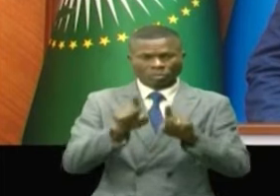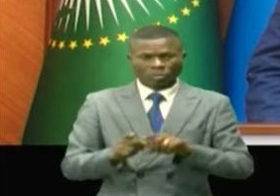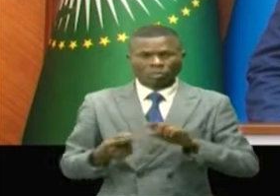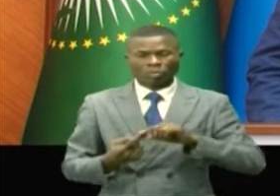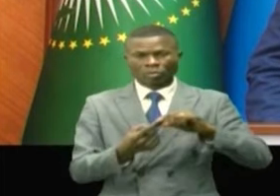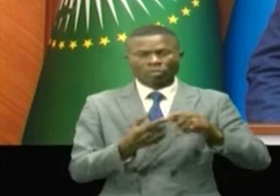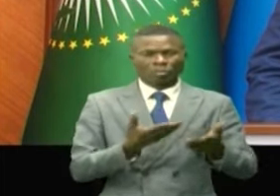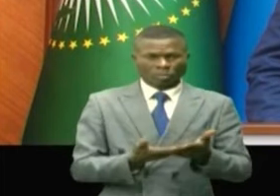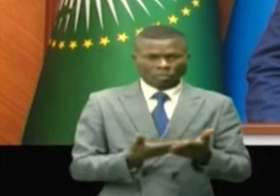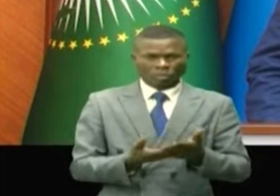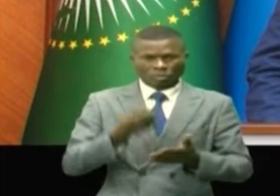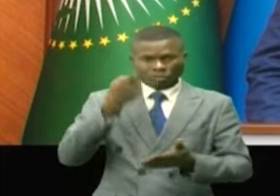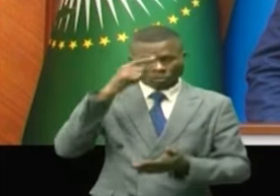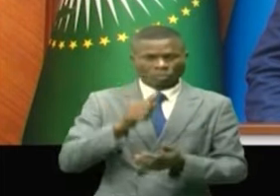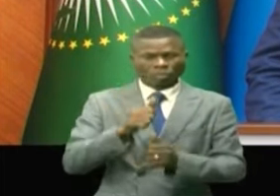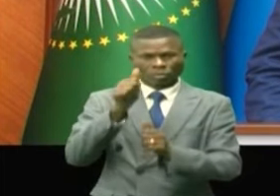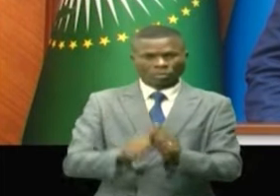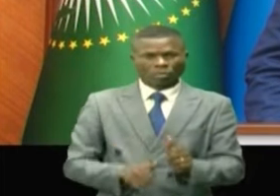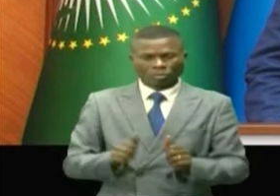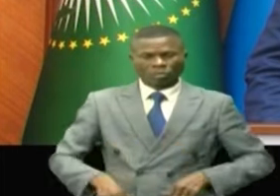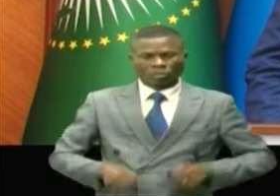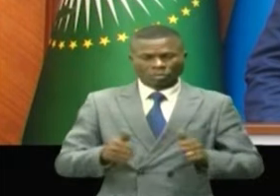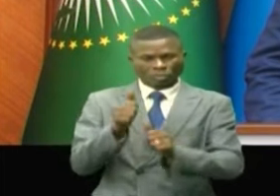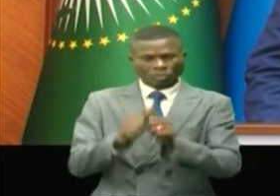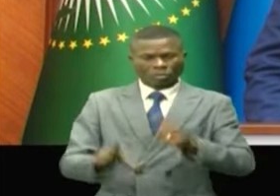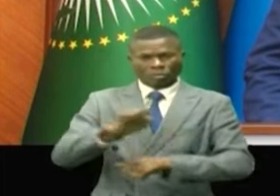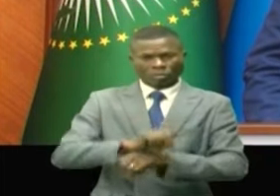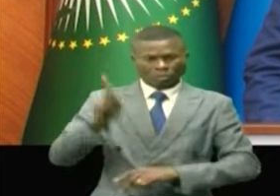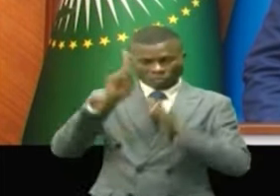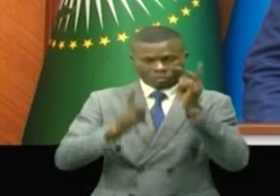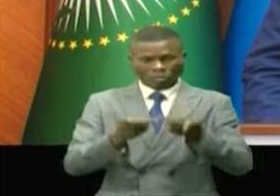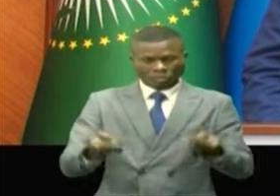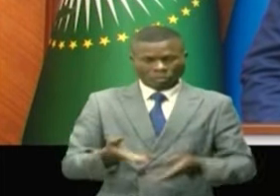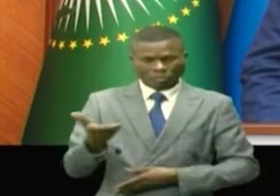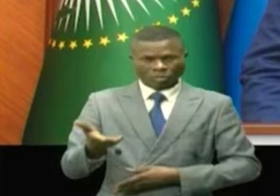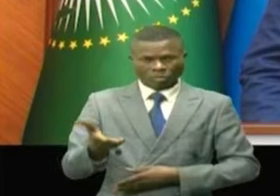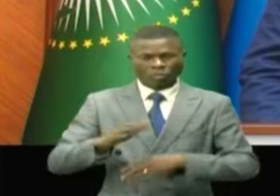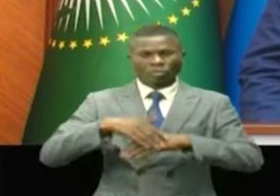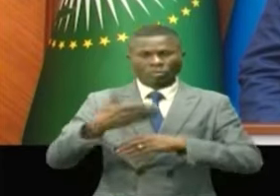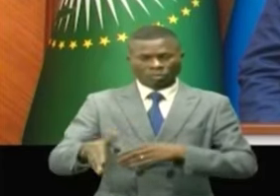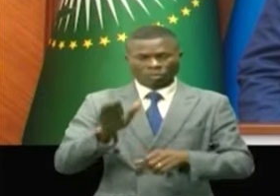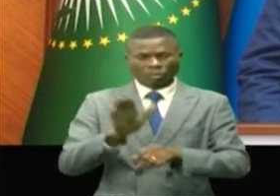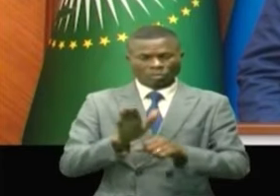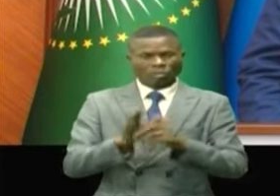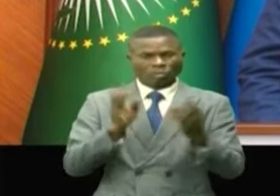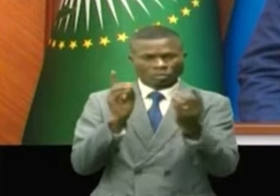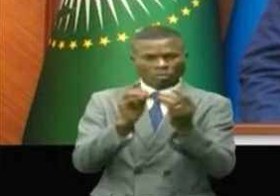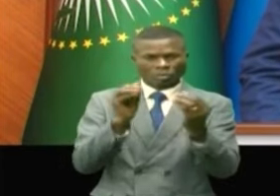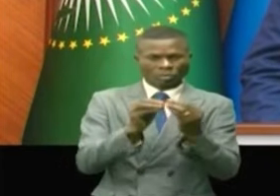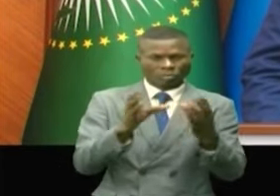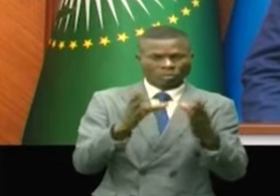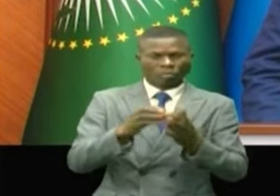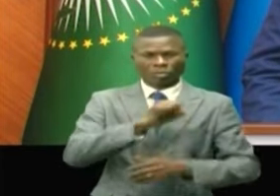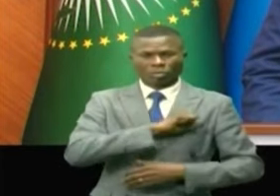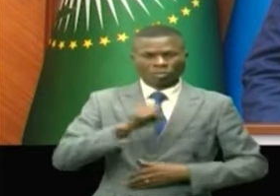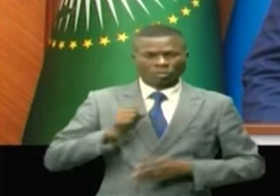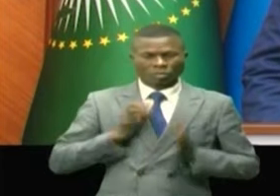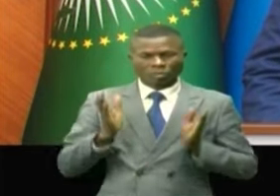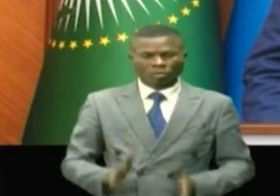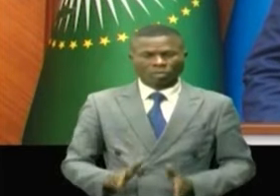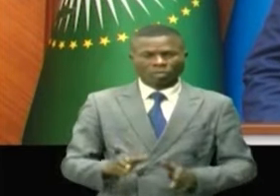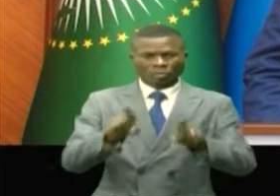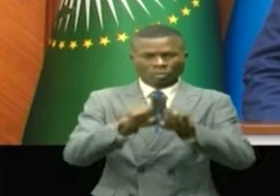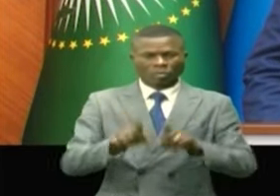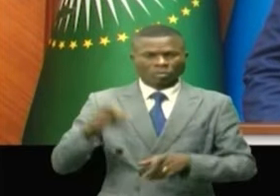exceptionnelles sur le quotidien des populations sur terrain et à la suite de plusieurs rencontres avec des sénateurs les